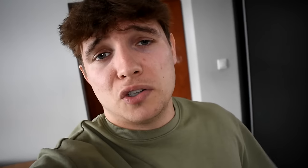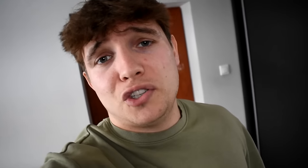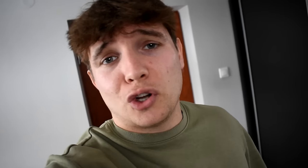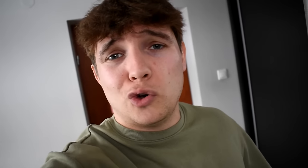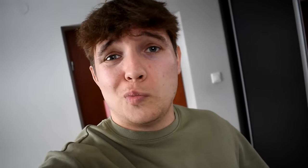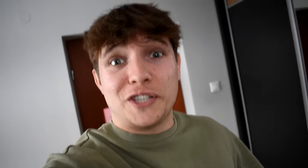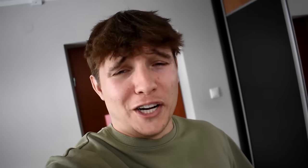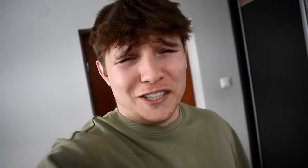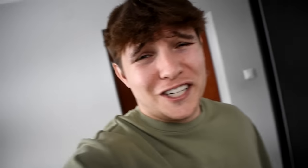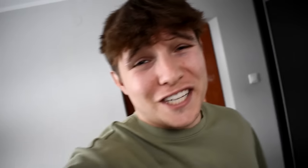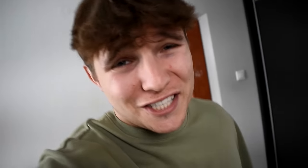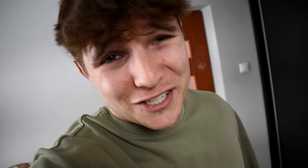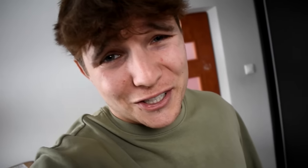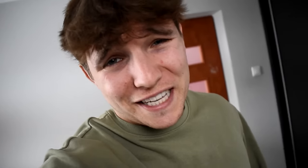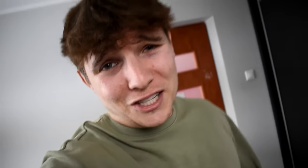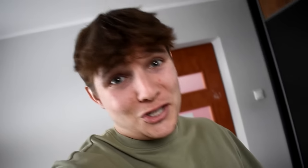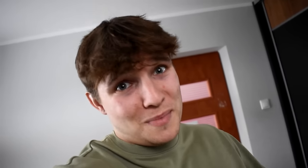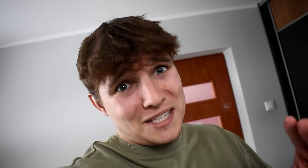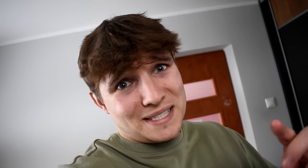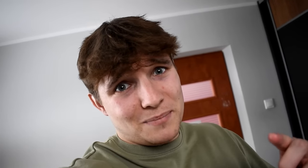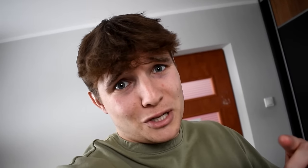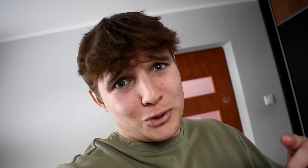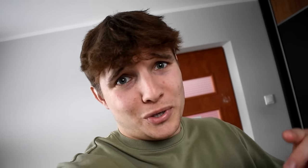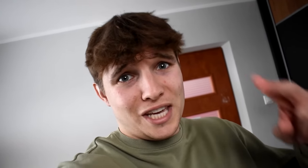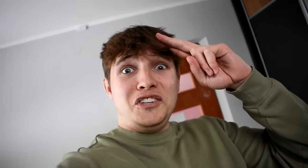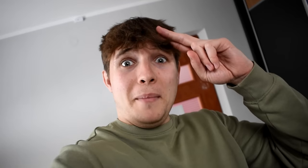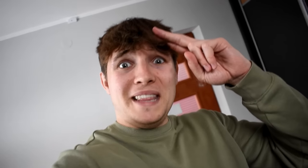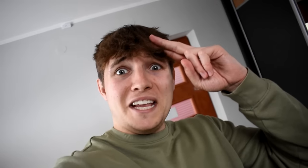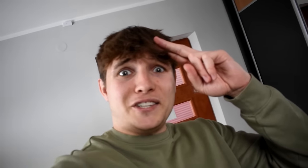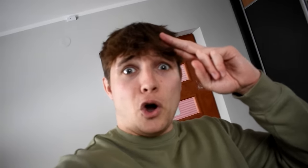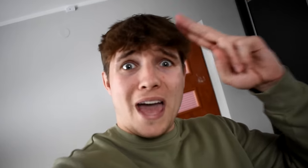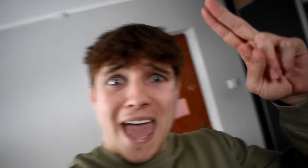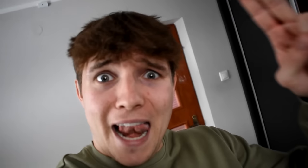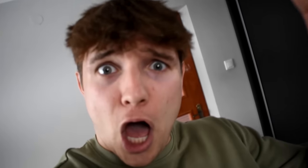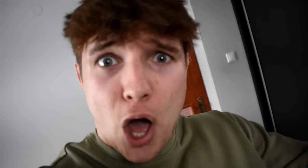teraz dołączyć do klubu szalonych 60. Trzymajcie za mnie kciuki. Siemaneczko, elo!